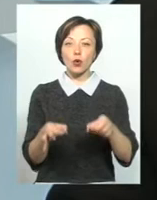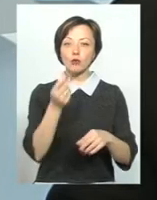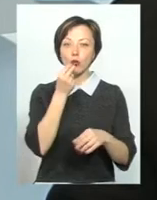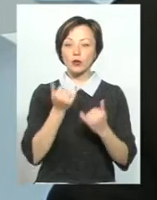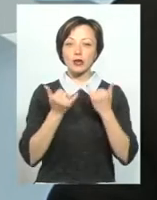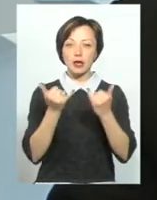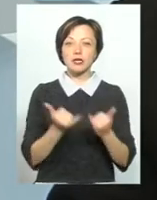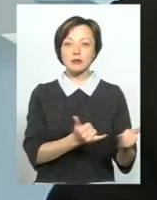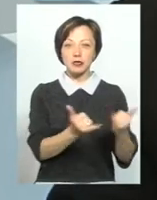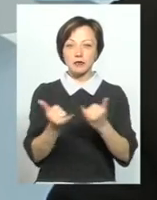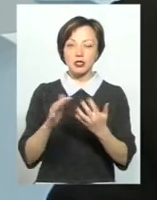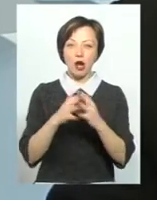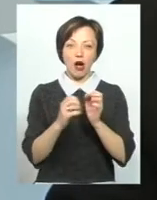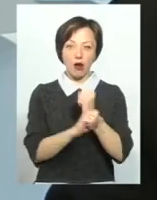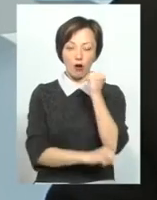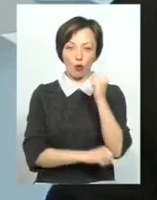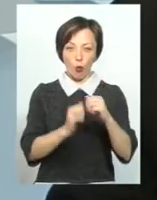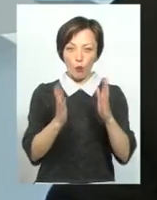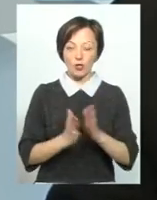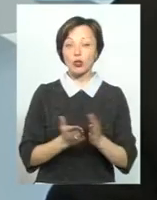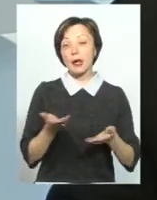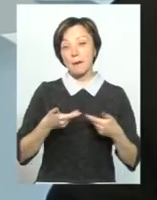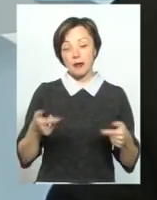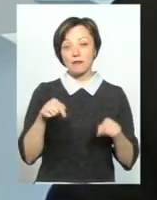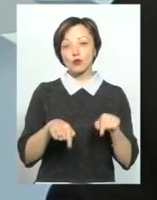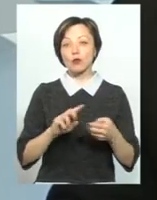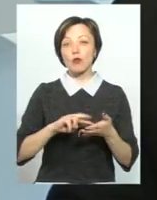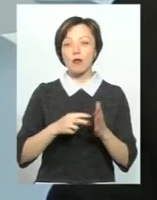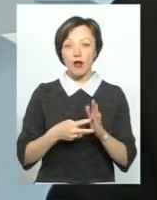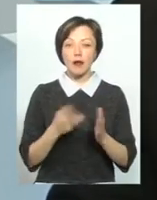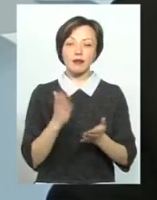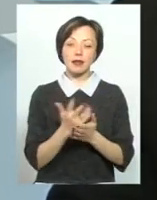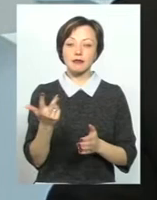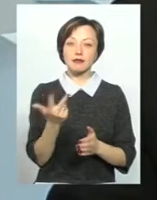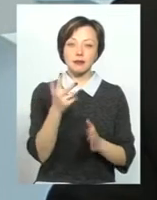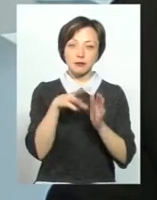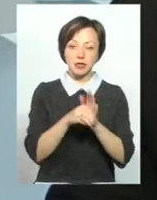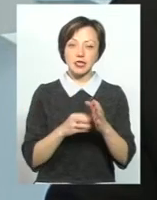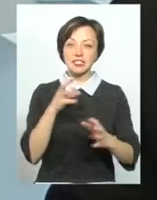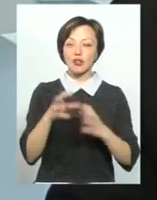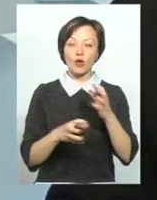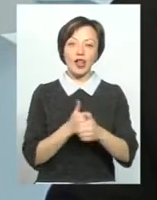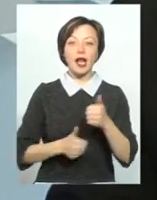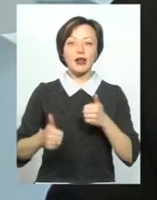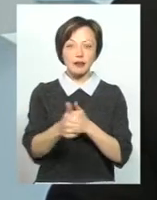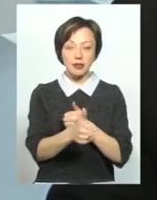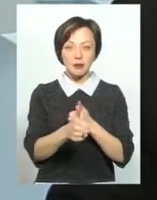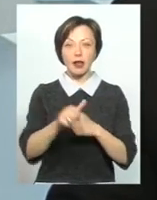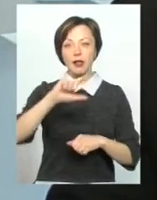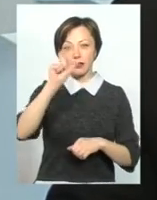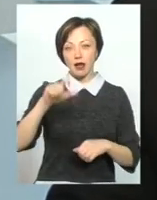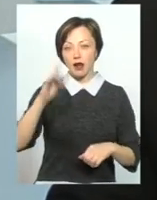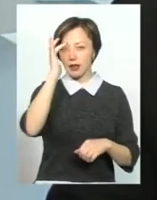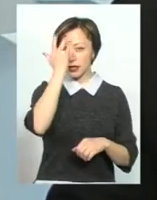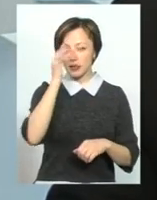для забезпечення аграрного комплексу. І ми в цьому плані сьогодні є в трійці світових лідерів Італії, Індії